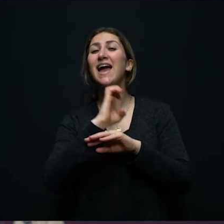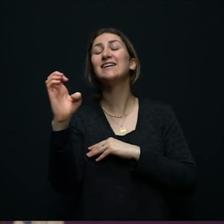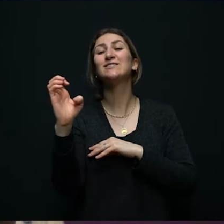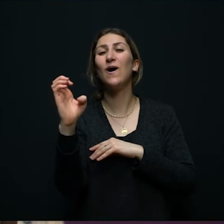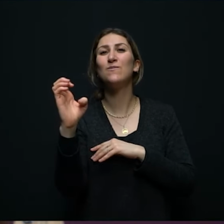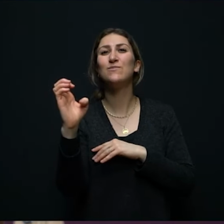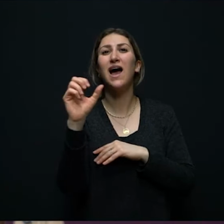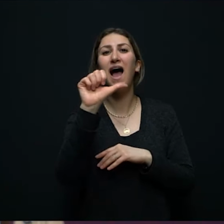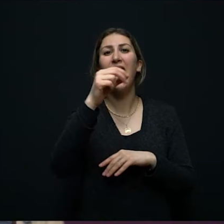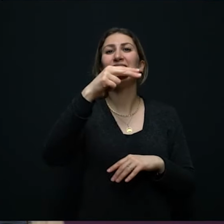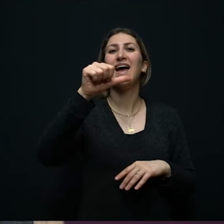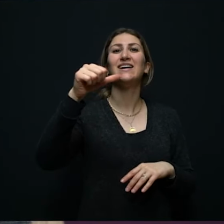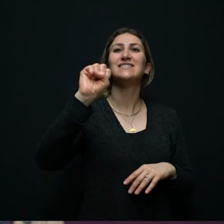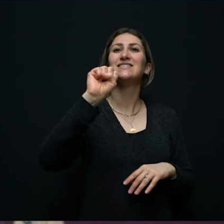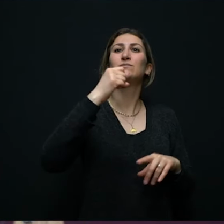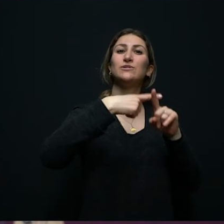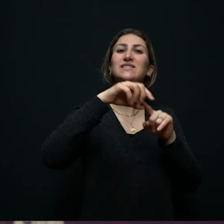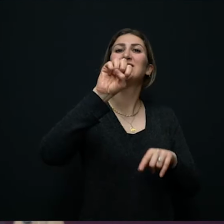un